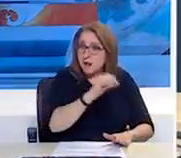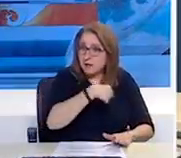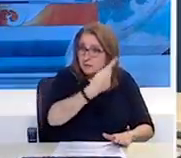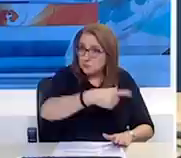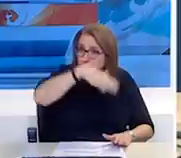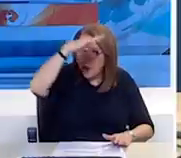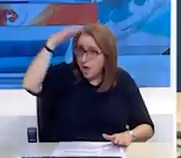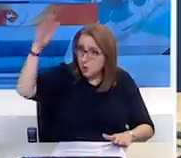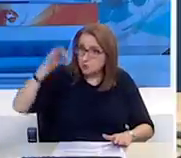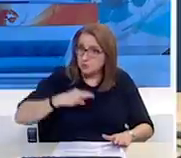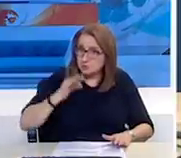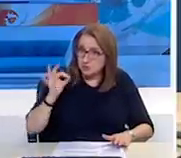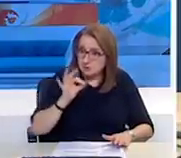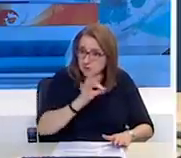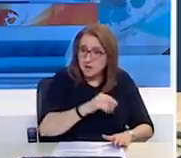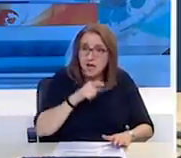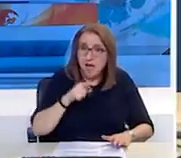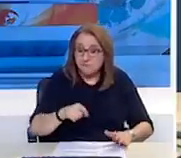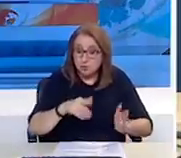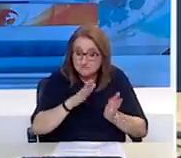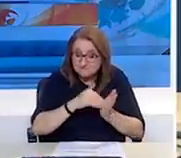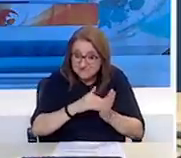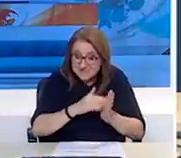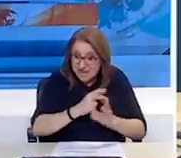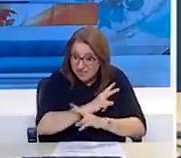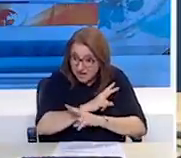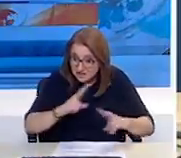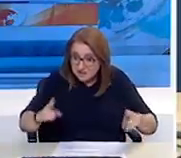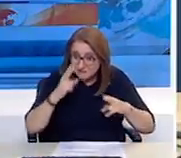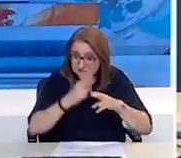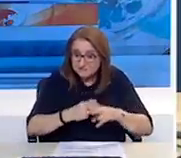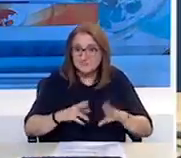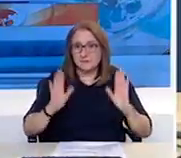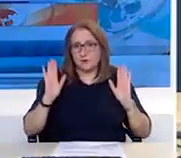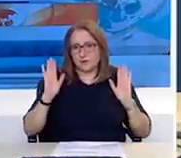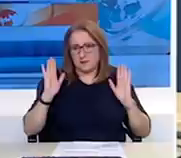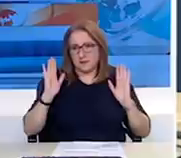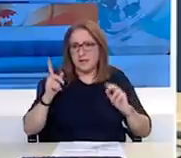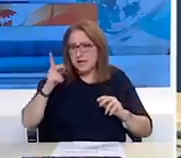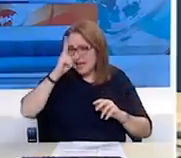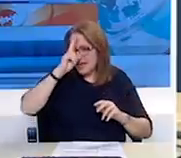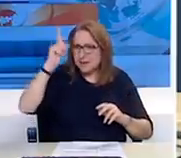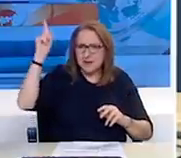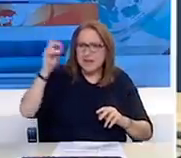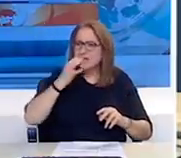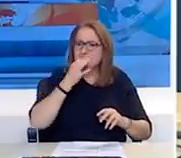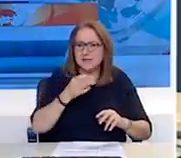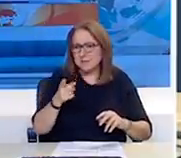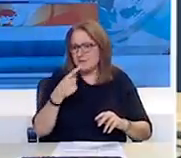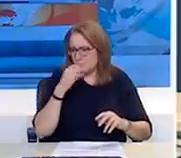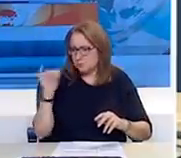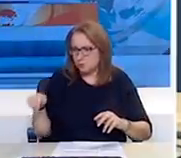σε ευπαθείς ομάδες στον οικογενειακό τους περίγυρο, δεν έχει ξεκαθαριστεί εντελώς. Και φαίνεται ότι όταν νοσούν τα παιδιά, αυτό είναι η μελέτη της Γερμανίας, στην οποία αναφέρει τη